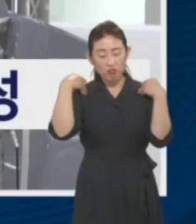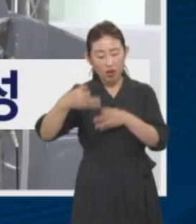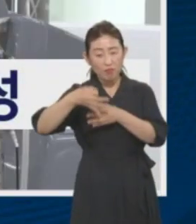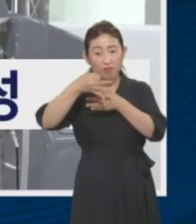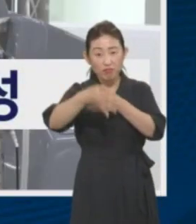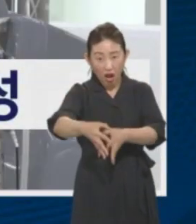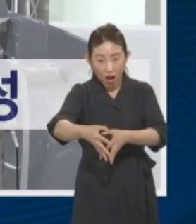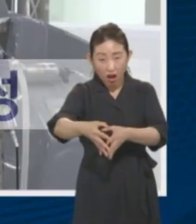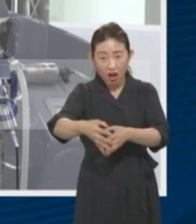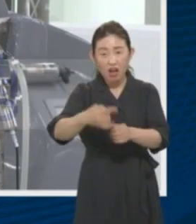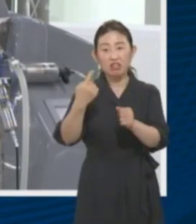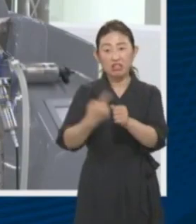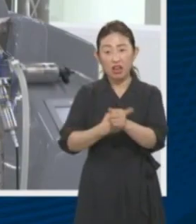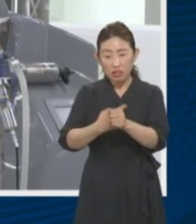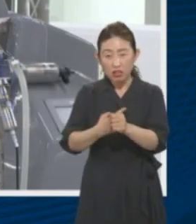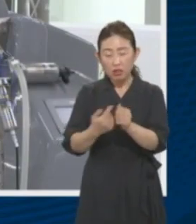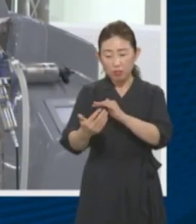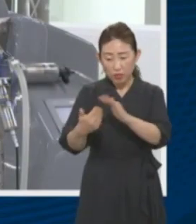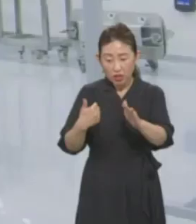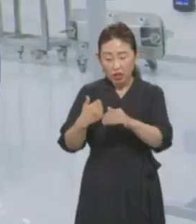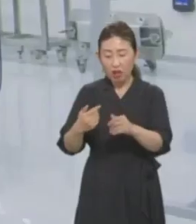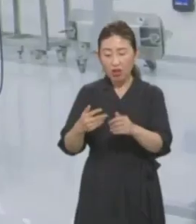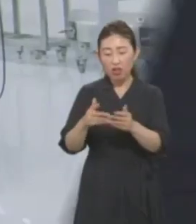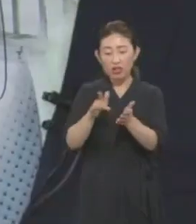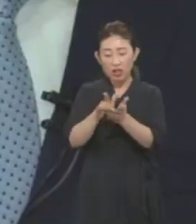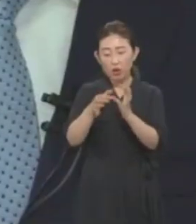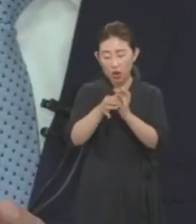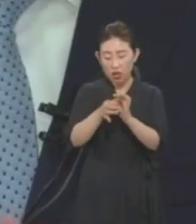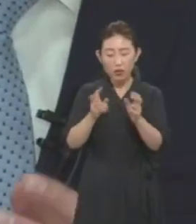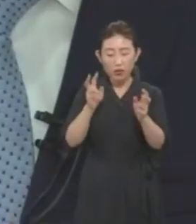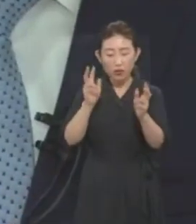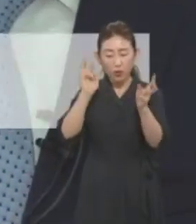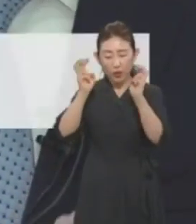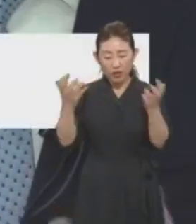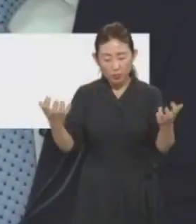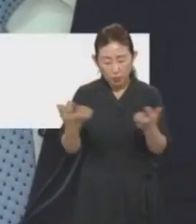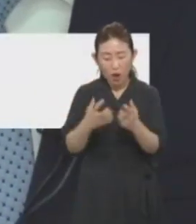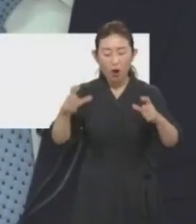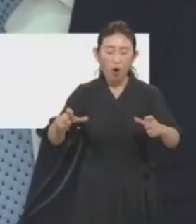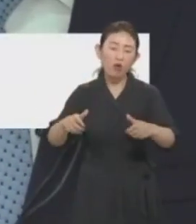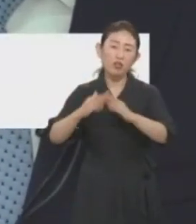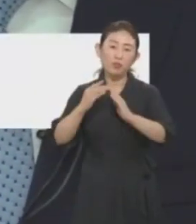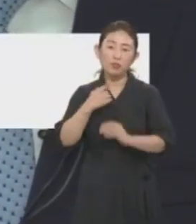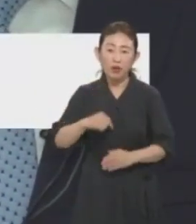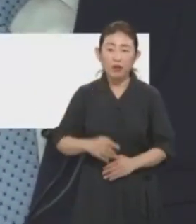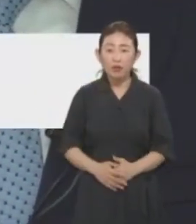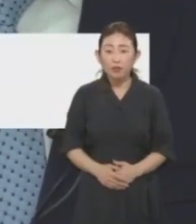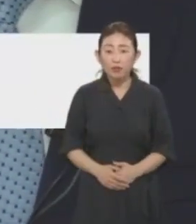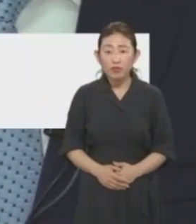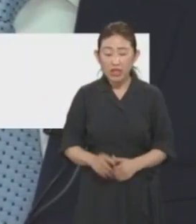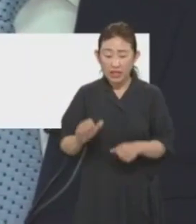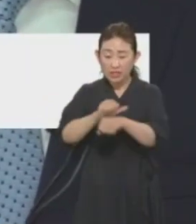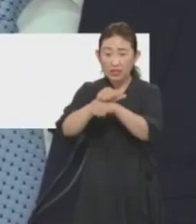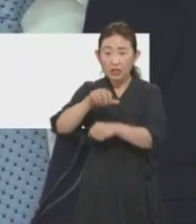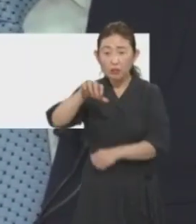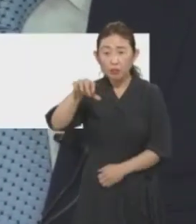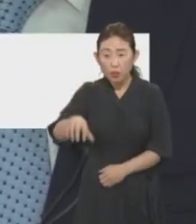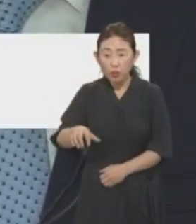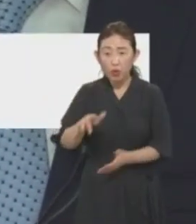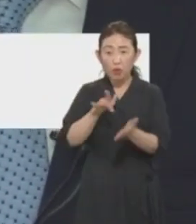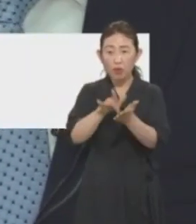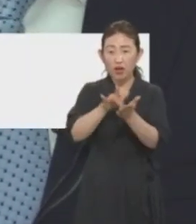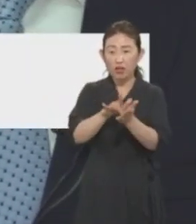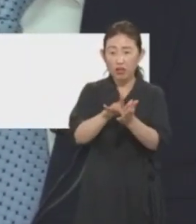조성된 바이오폴리스 클러스터 덕분입니다. It's all about as well a collaboration and partnership with